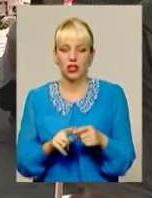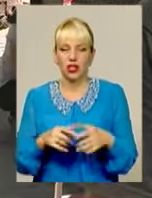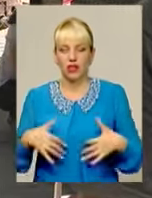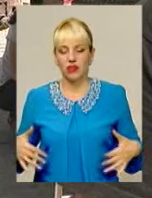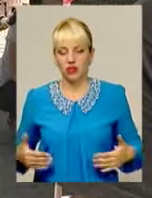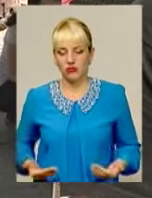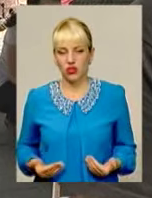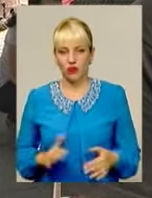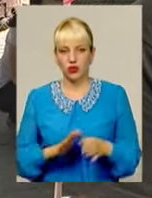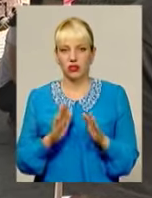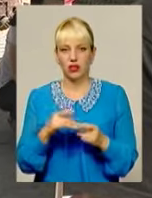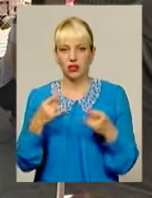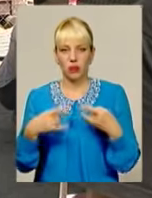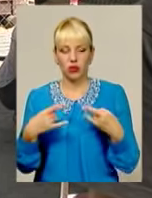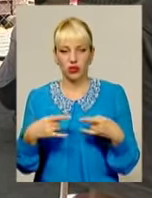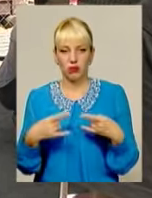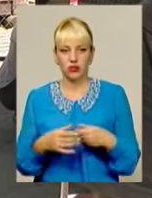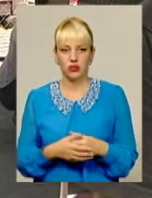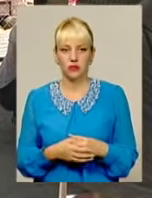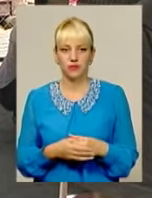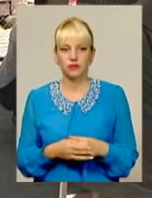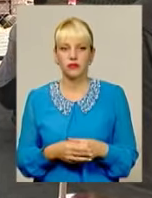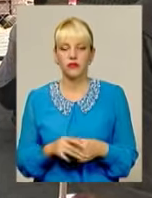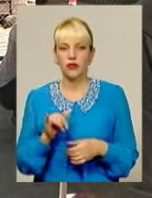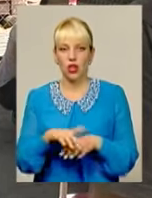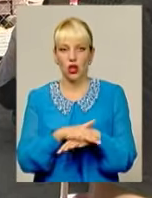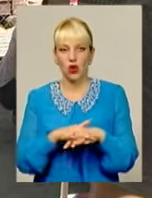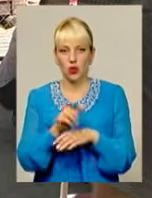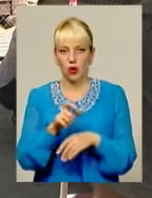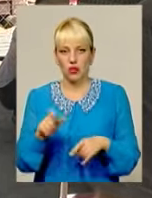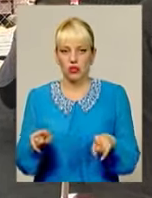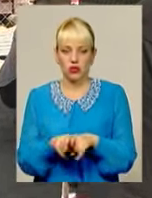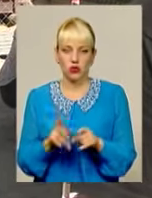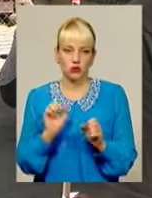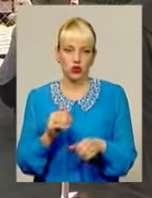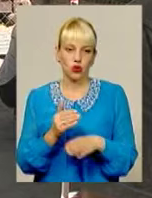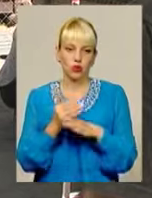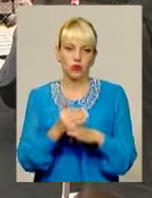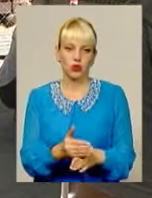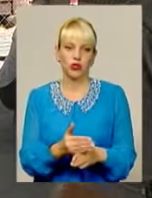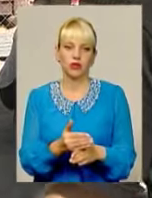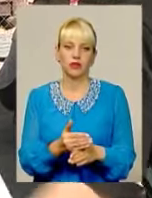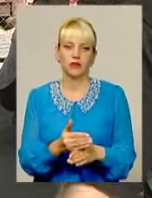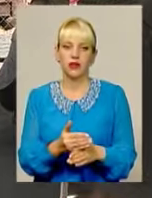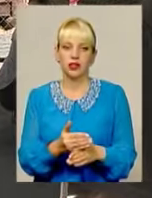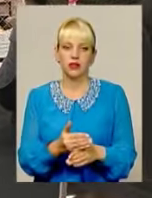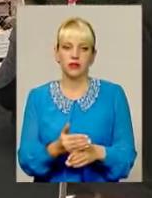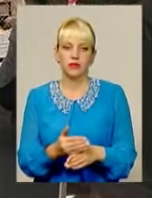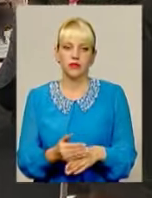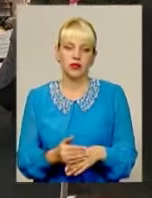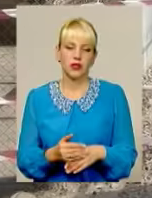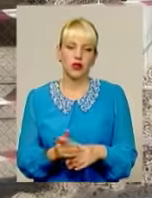левенят вживу, а не тільки по телебаченню. Ну і громадськість сама може так само допомогти тими самими